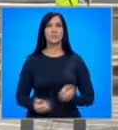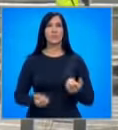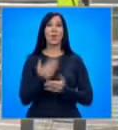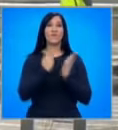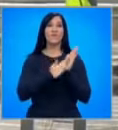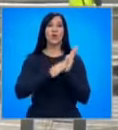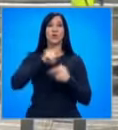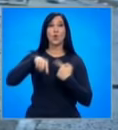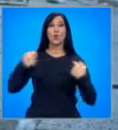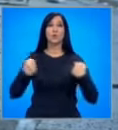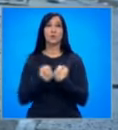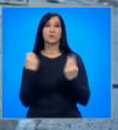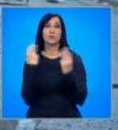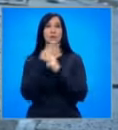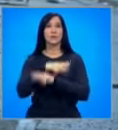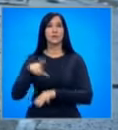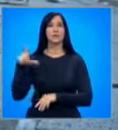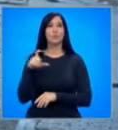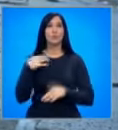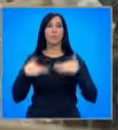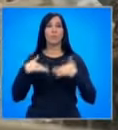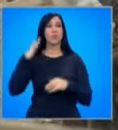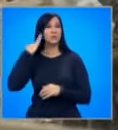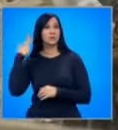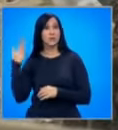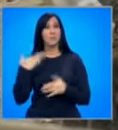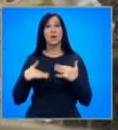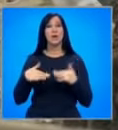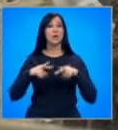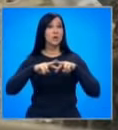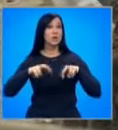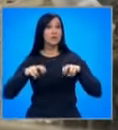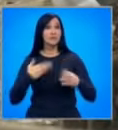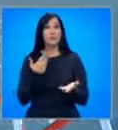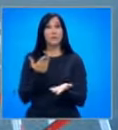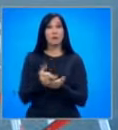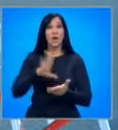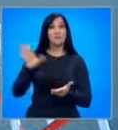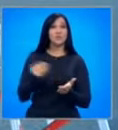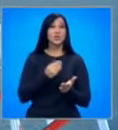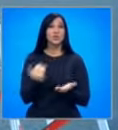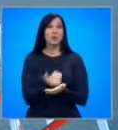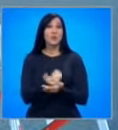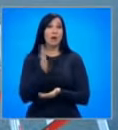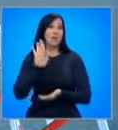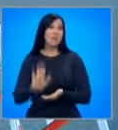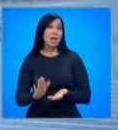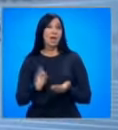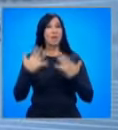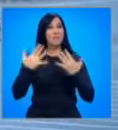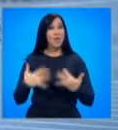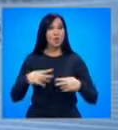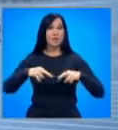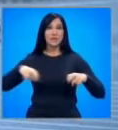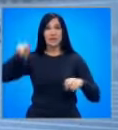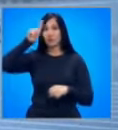Нови факти около катастрофата на магистрала Струма от македонска страна. Македонските разследващи предоставиха всички събрани от тях данни от разследването